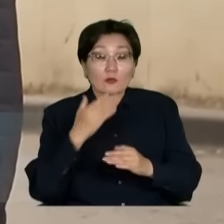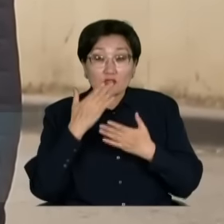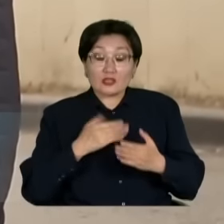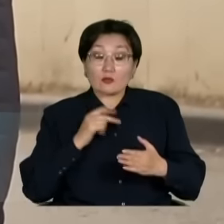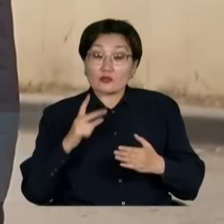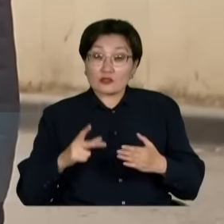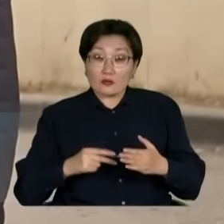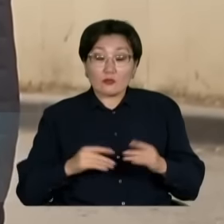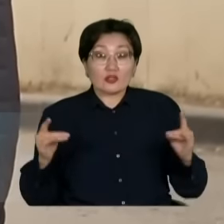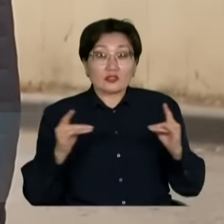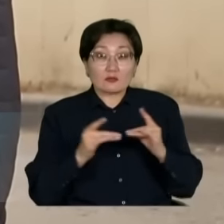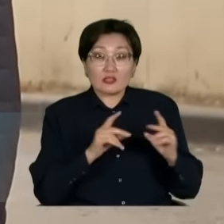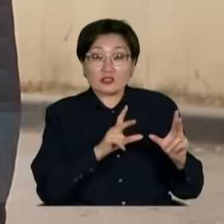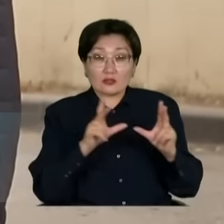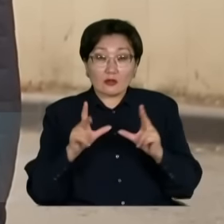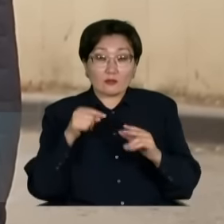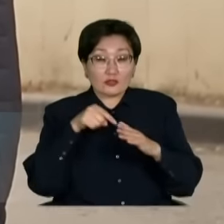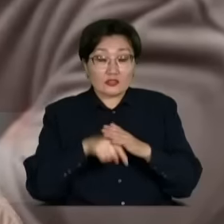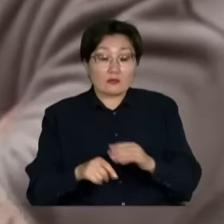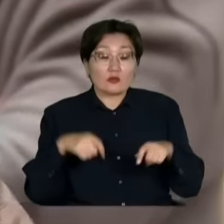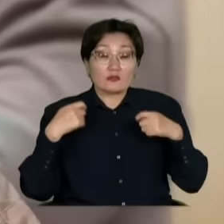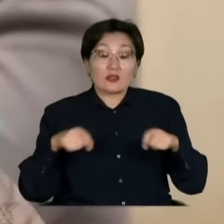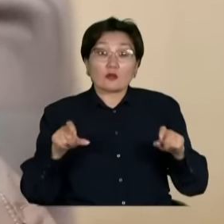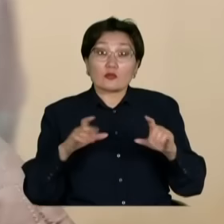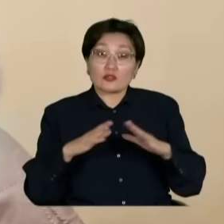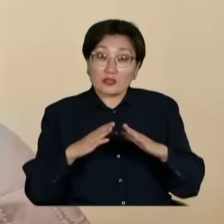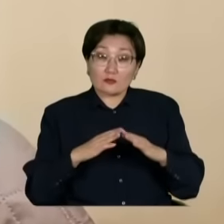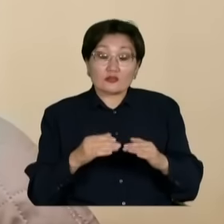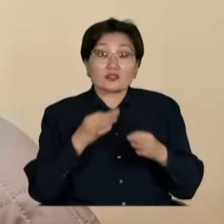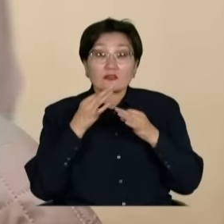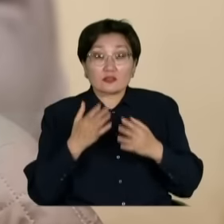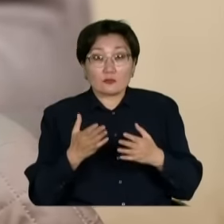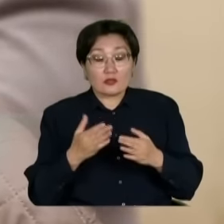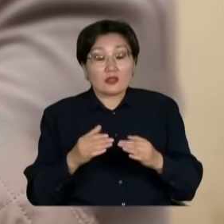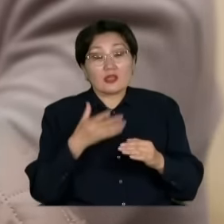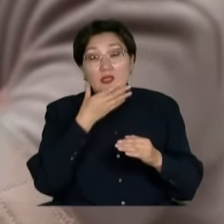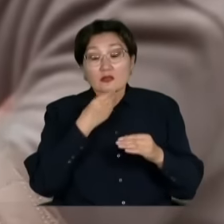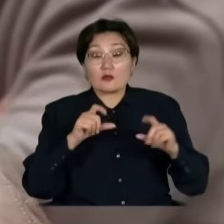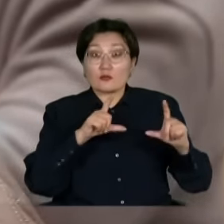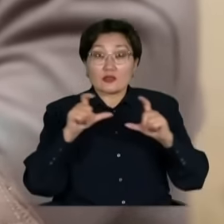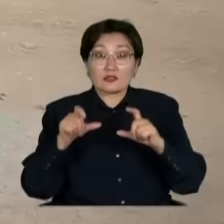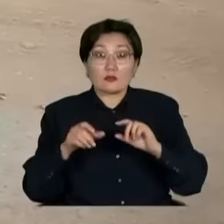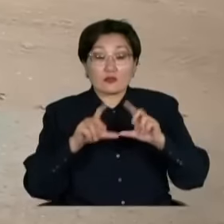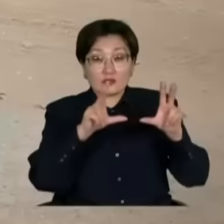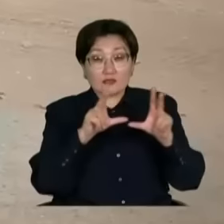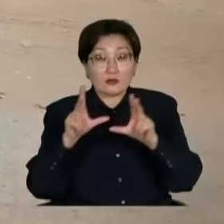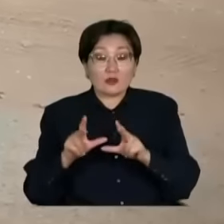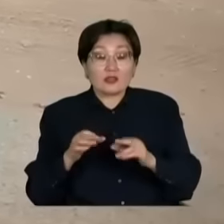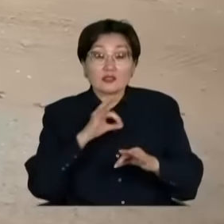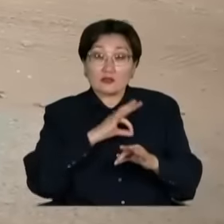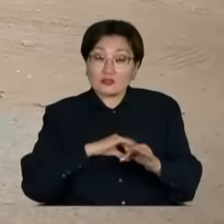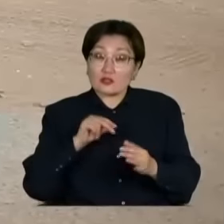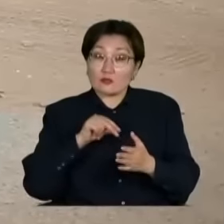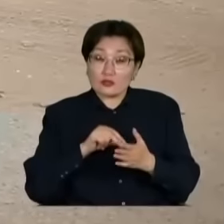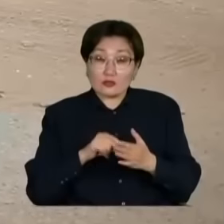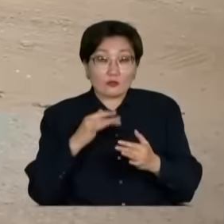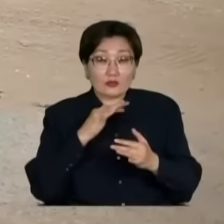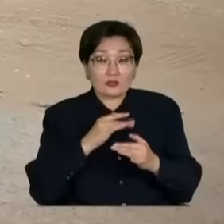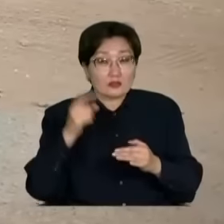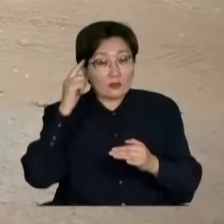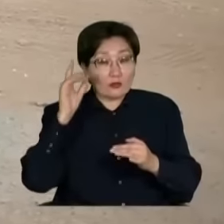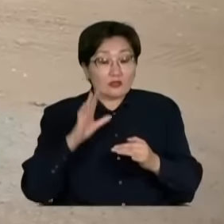дочерей спальные гарнитуры в одном из торговых домов их привлекли красивые фото мебели в соцсетях и приемлемая цена многие не